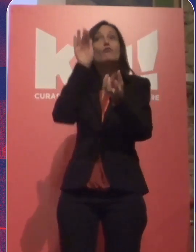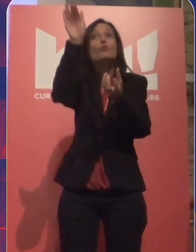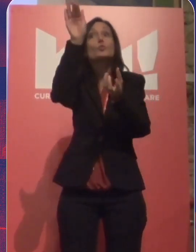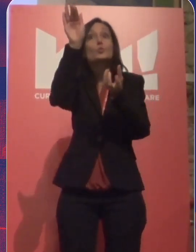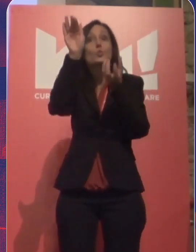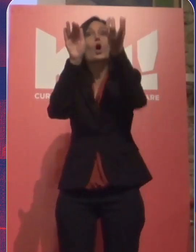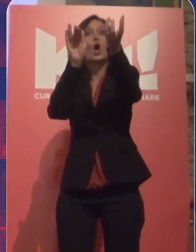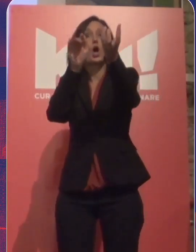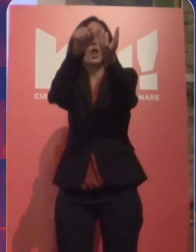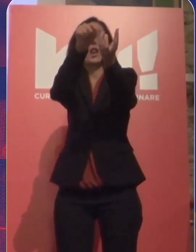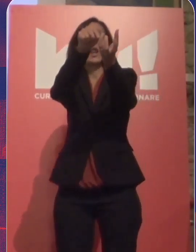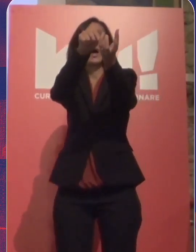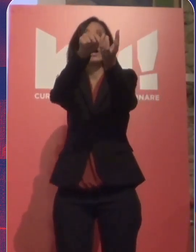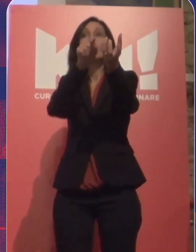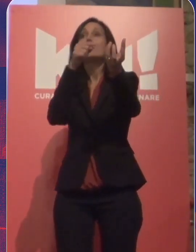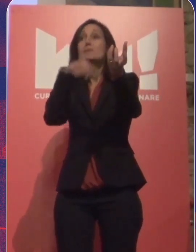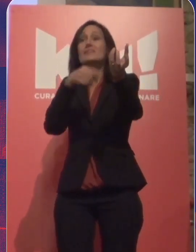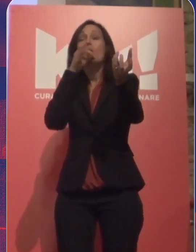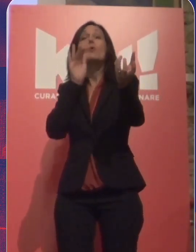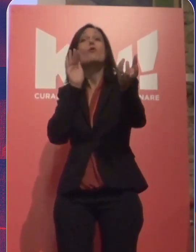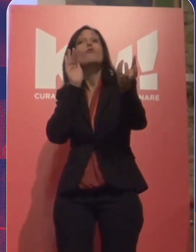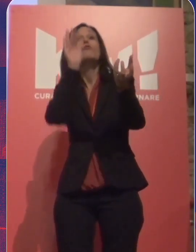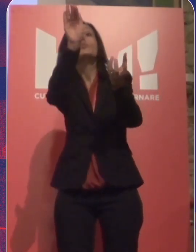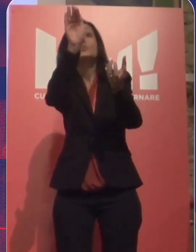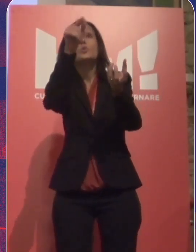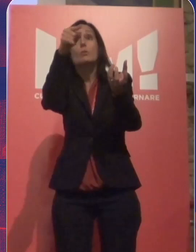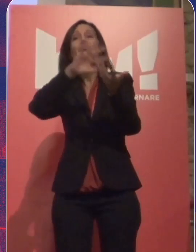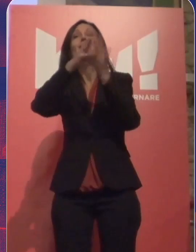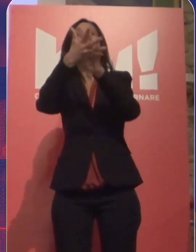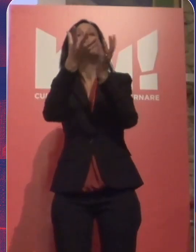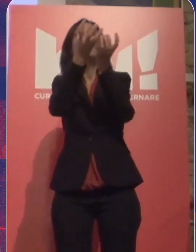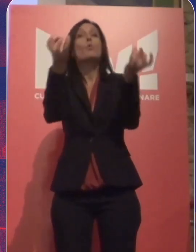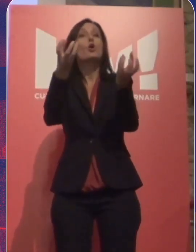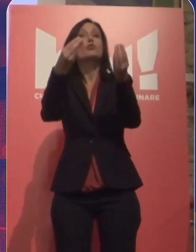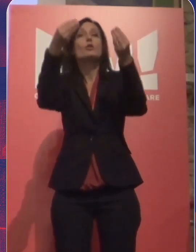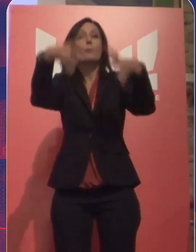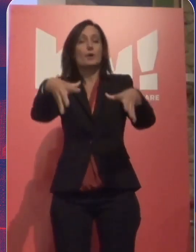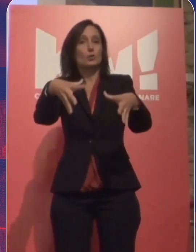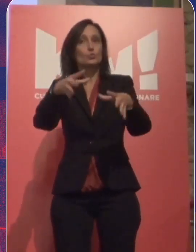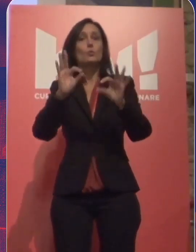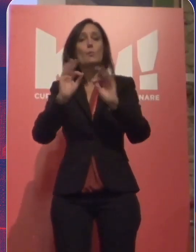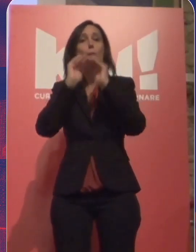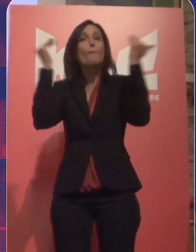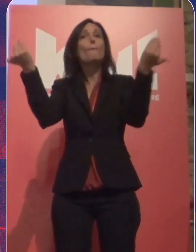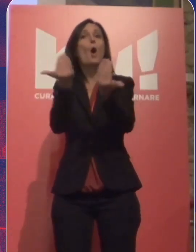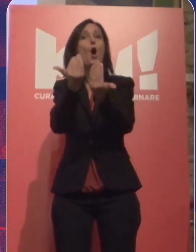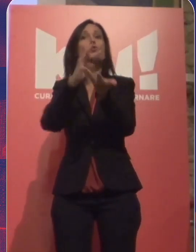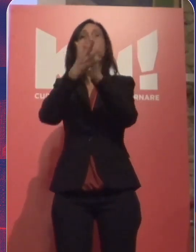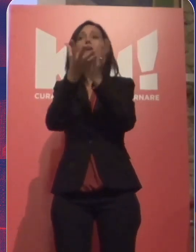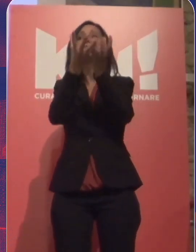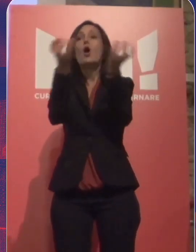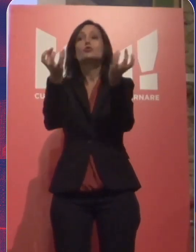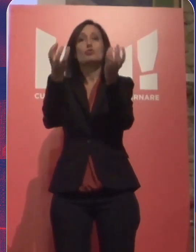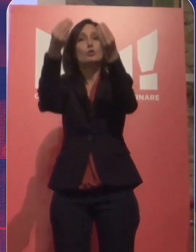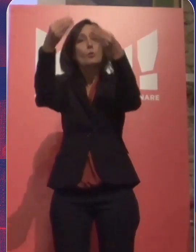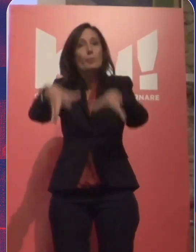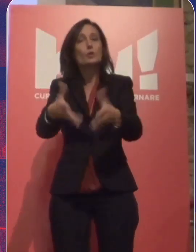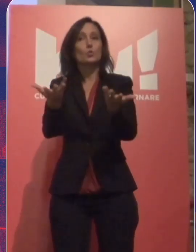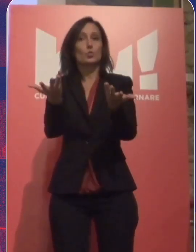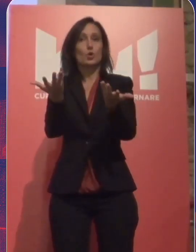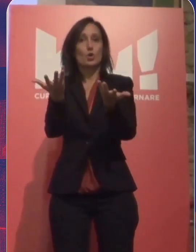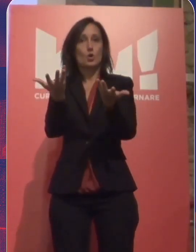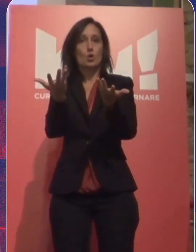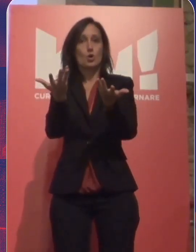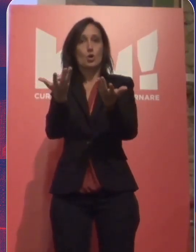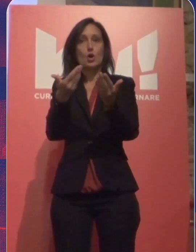diventa oggetto perduto o se volete il mondo stesso che diventa oggetto perduto non c'è l'oggetto perduto alle